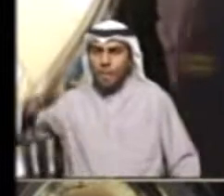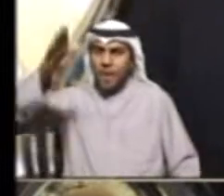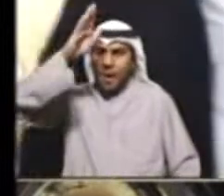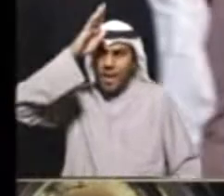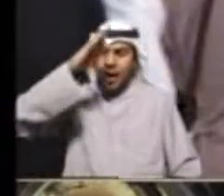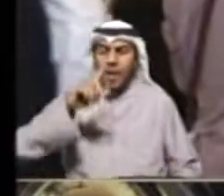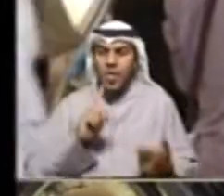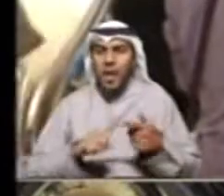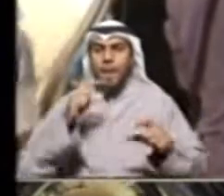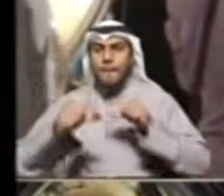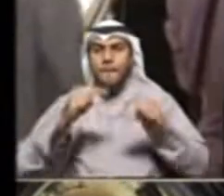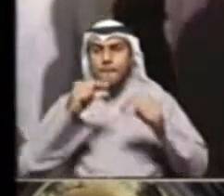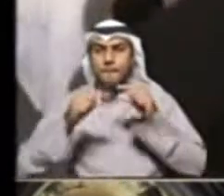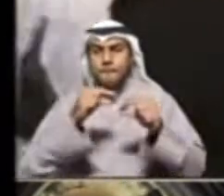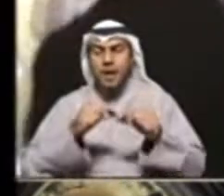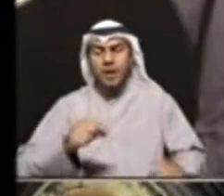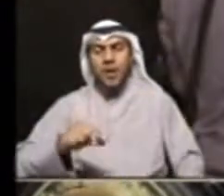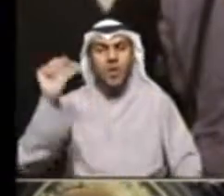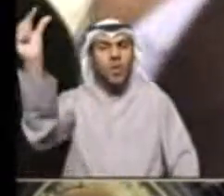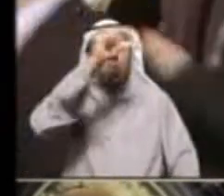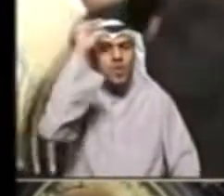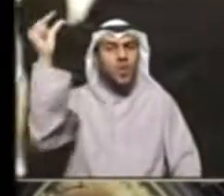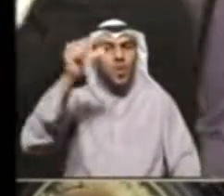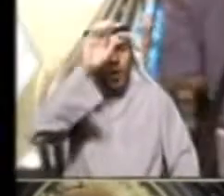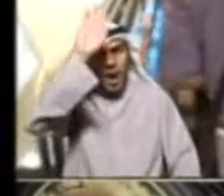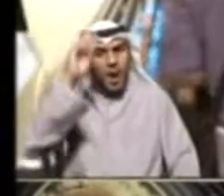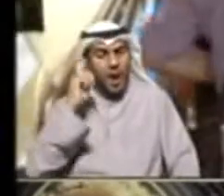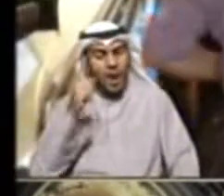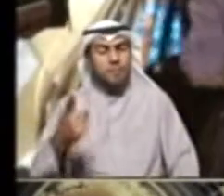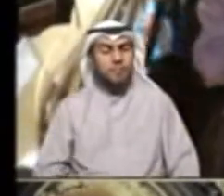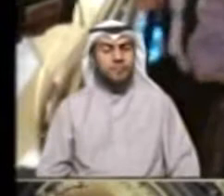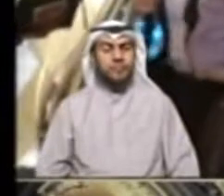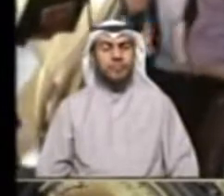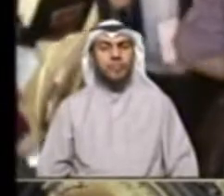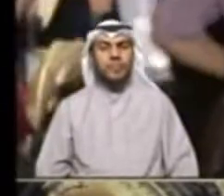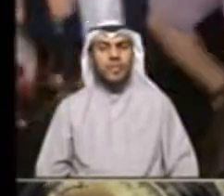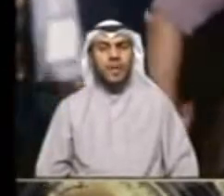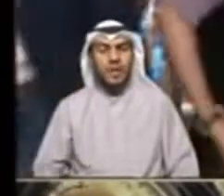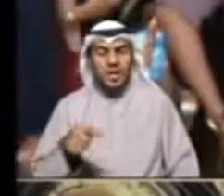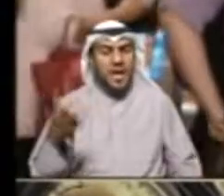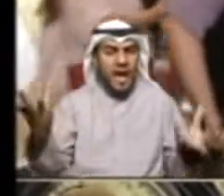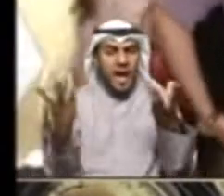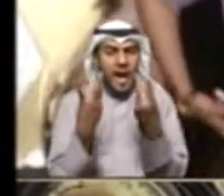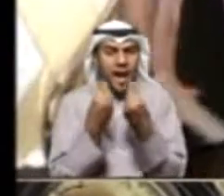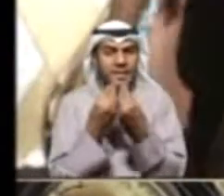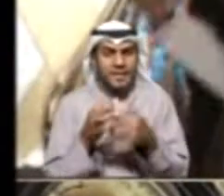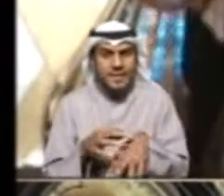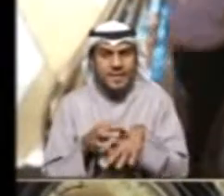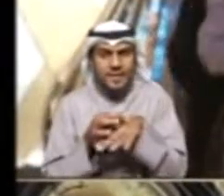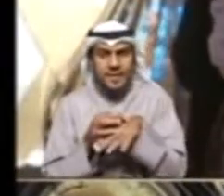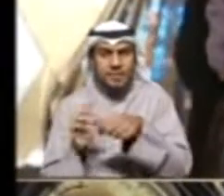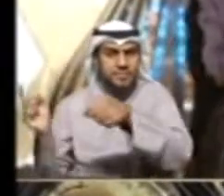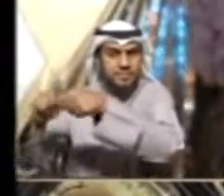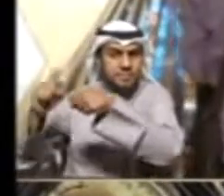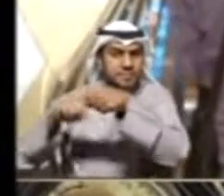والبنك الدولي لتهيئة بيئة الأعمال لقطاع الشركات. لا يفوتني أن أذكر أن عدد المشاركين لحتى